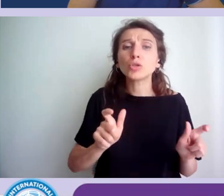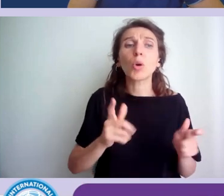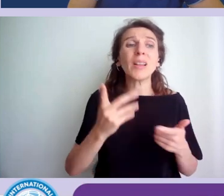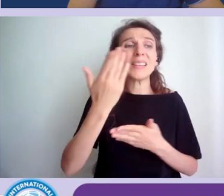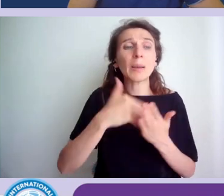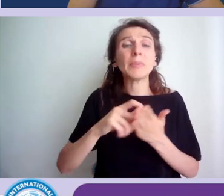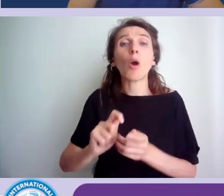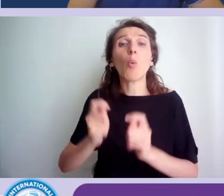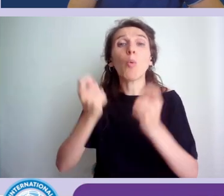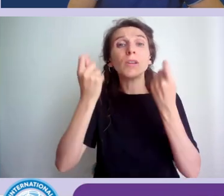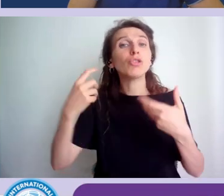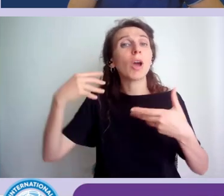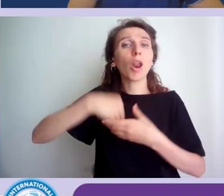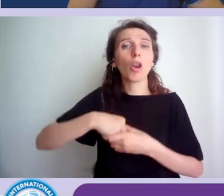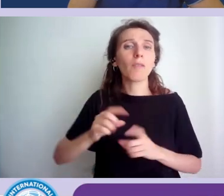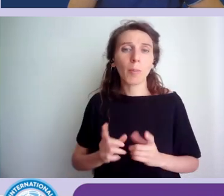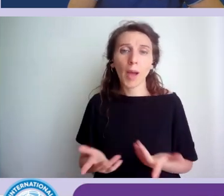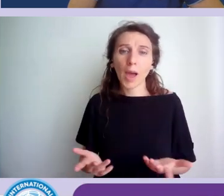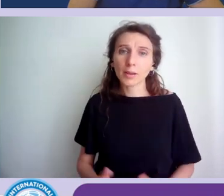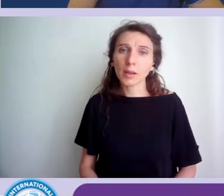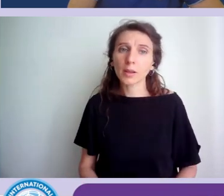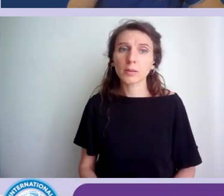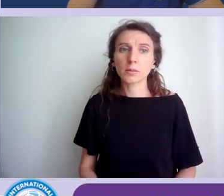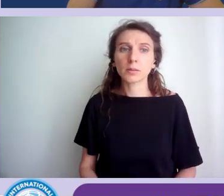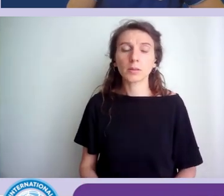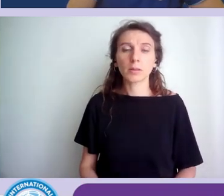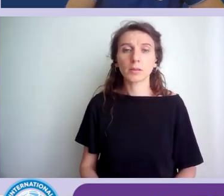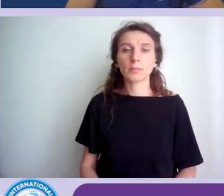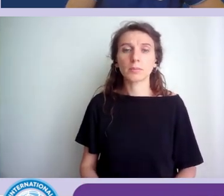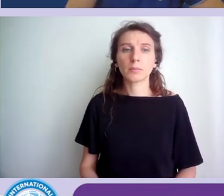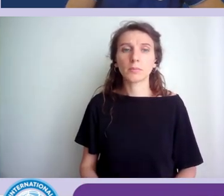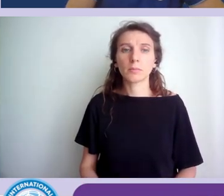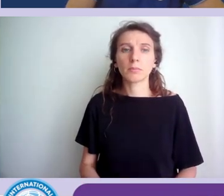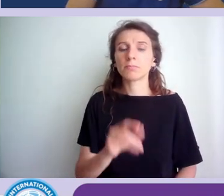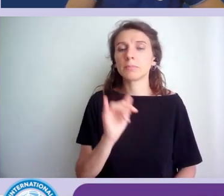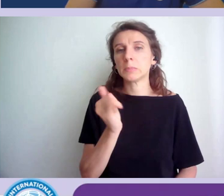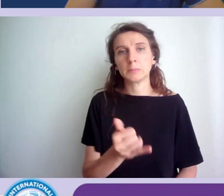comprese in delle catalogo d'azioni